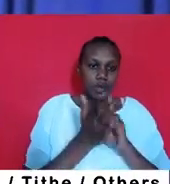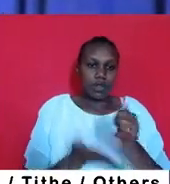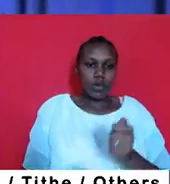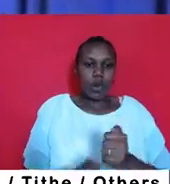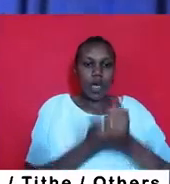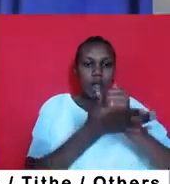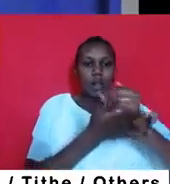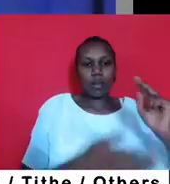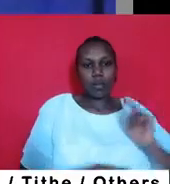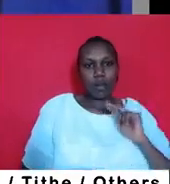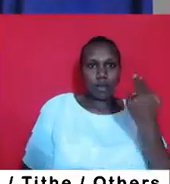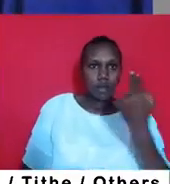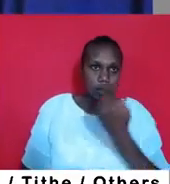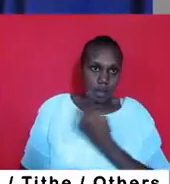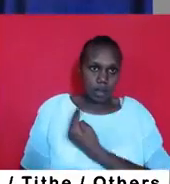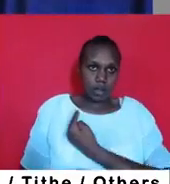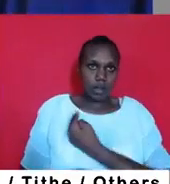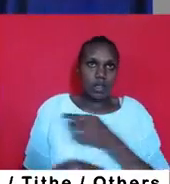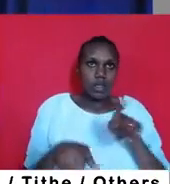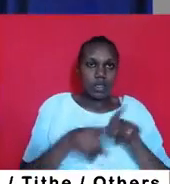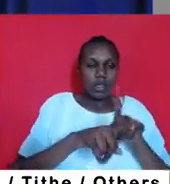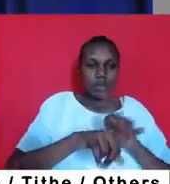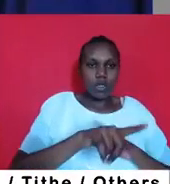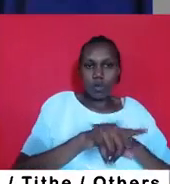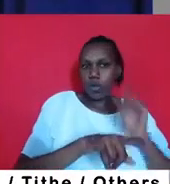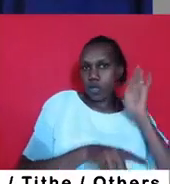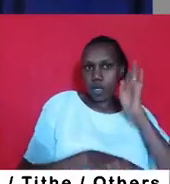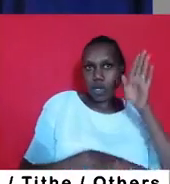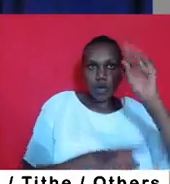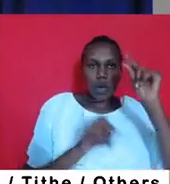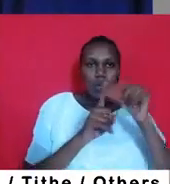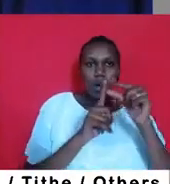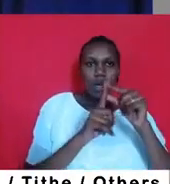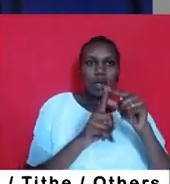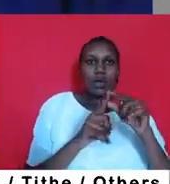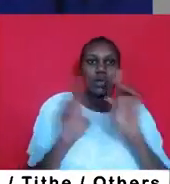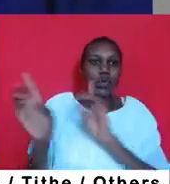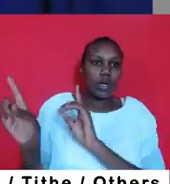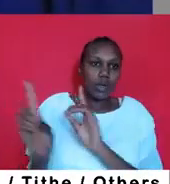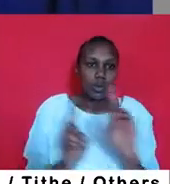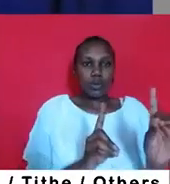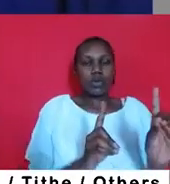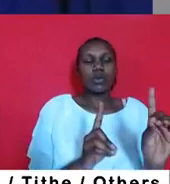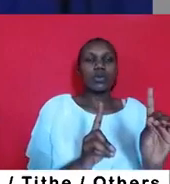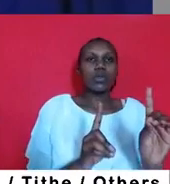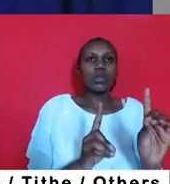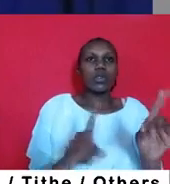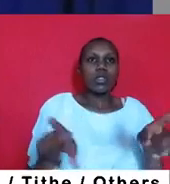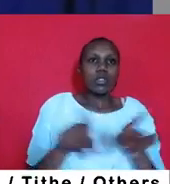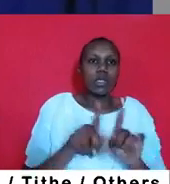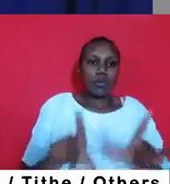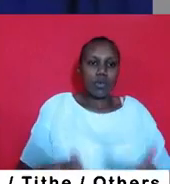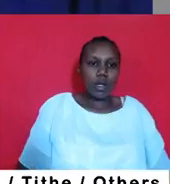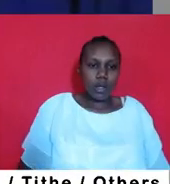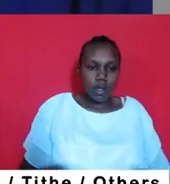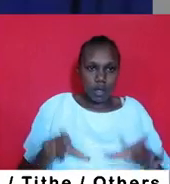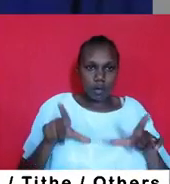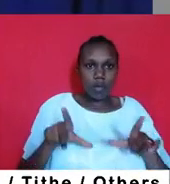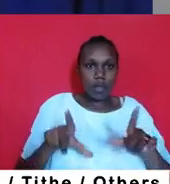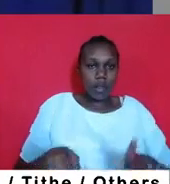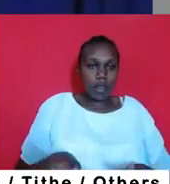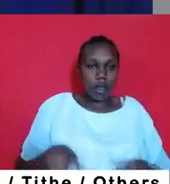tusaidie hata tukisikia neno lako tuweze kutenda na kuishi maisha